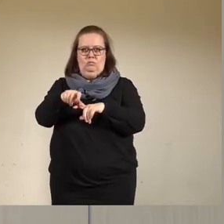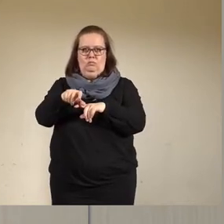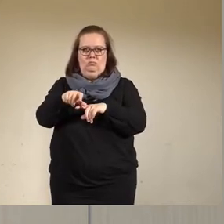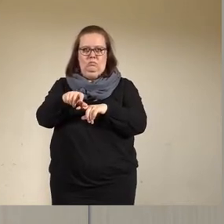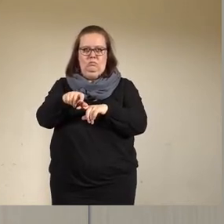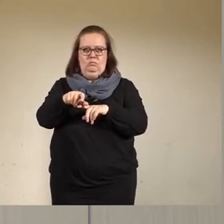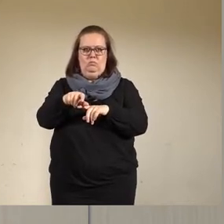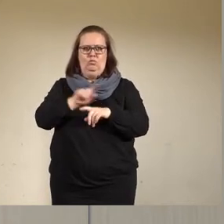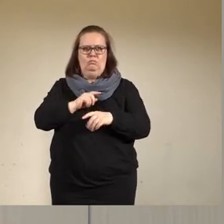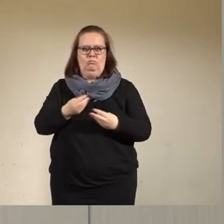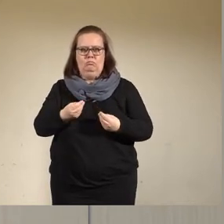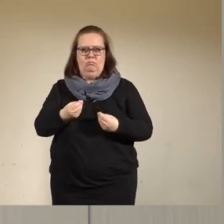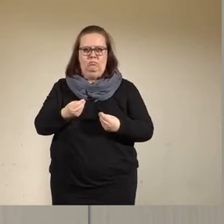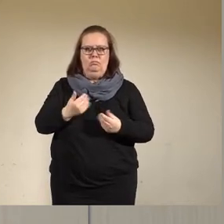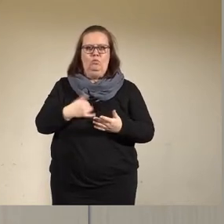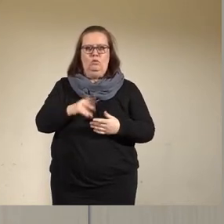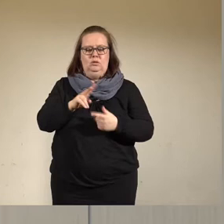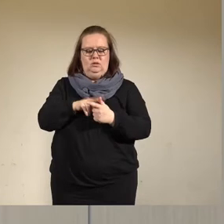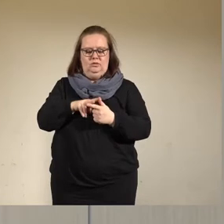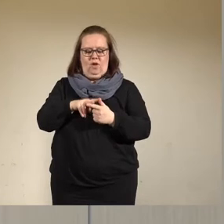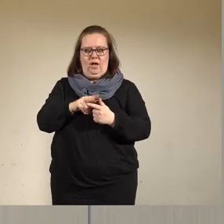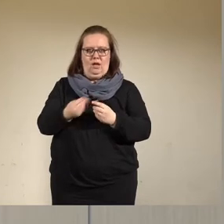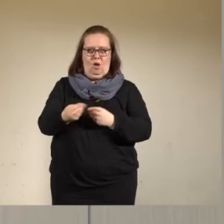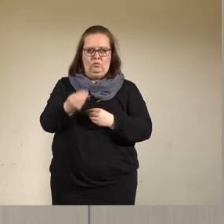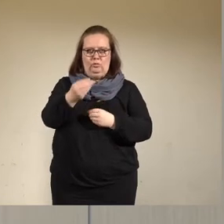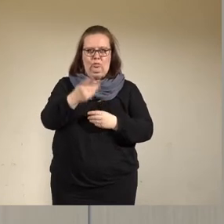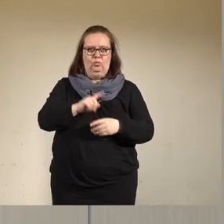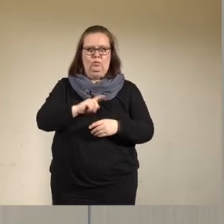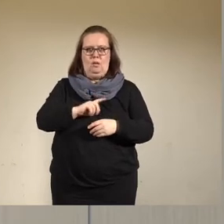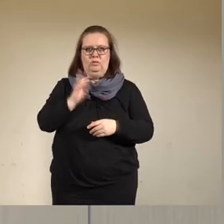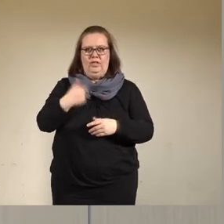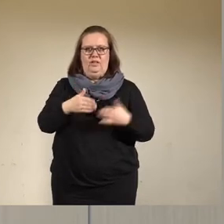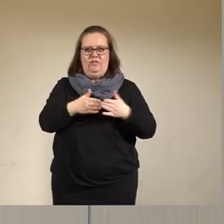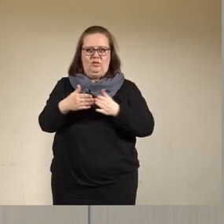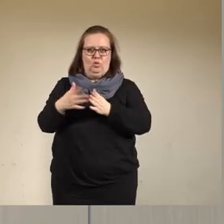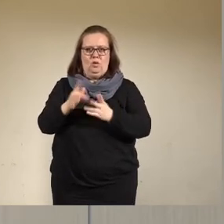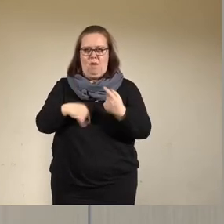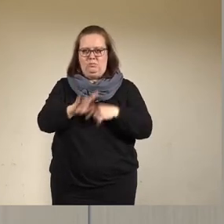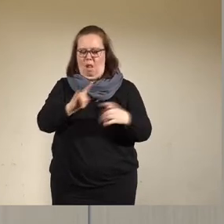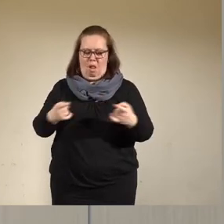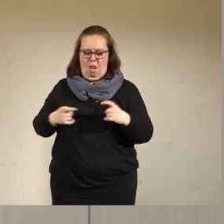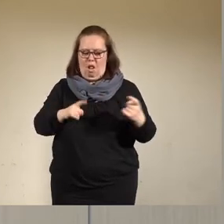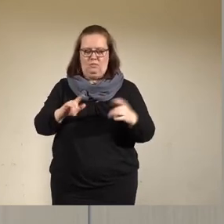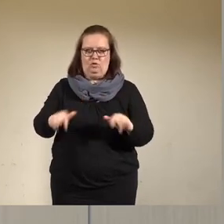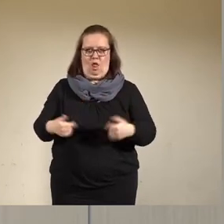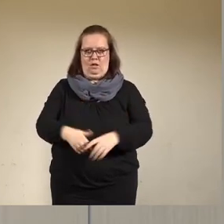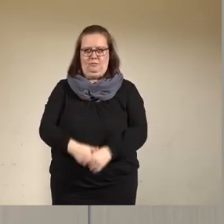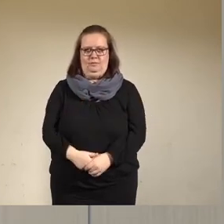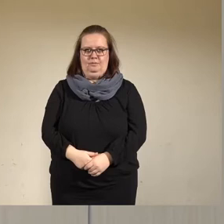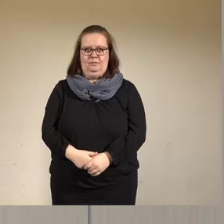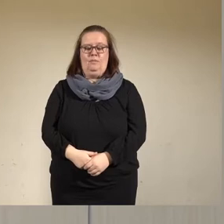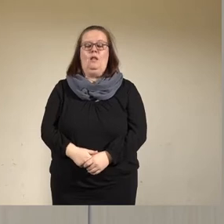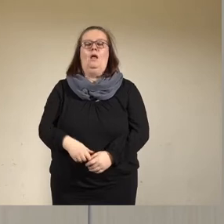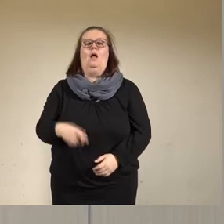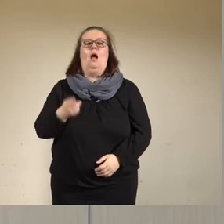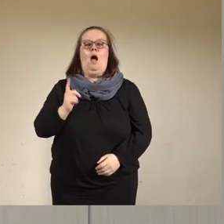schon zum Eindruck gelangen, dass hier zwei Dinge eingebaut wurden, an der sich die Fraktionen erst einmal abarbeiten sollten.